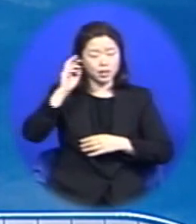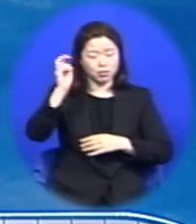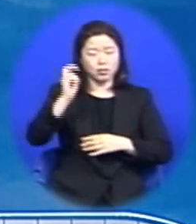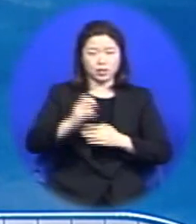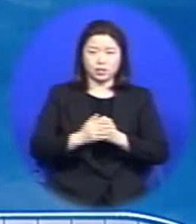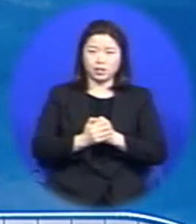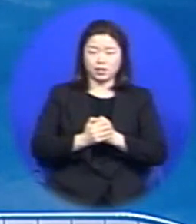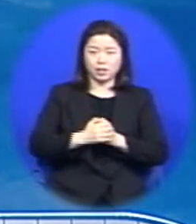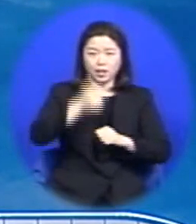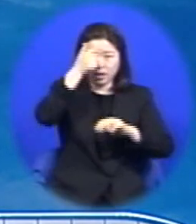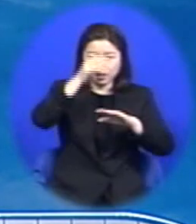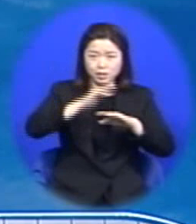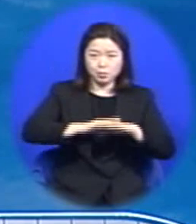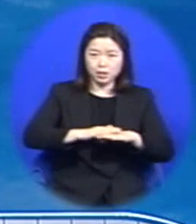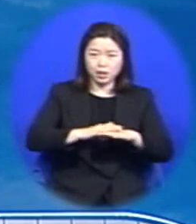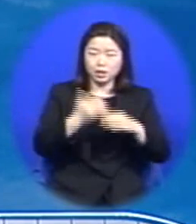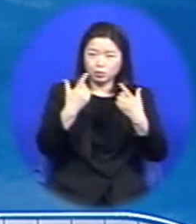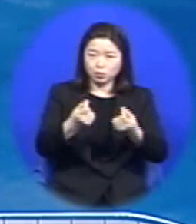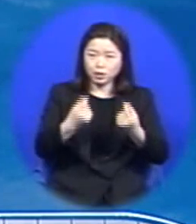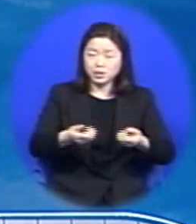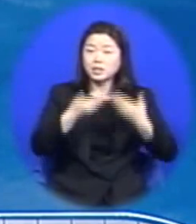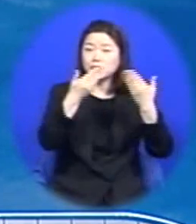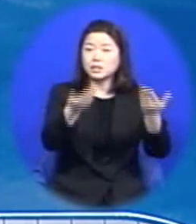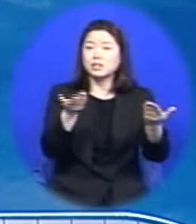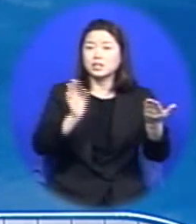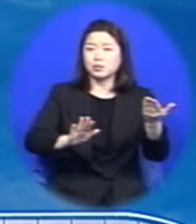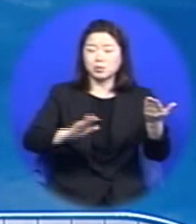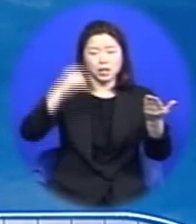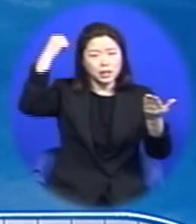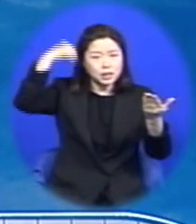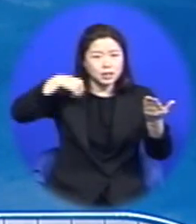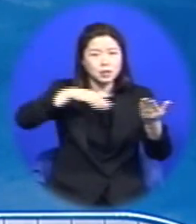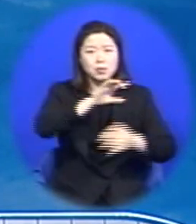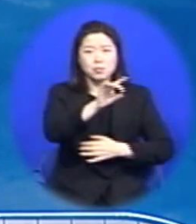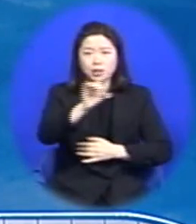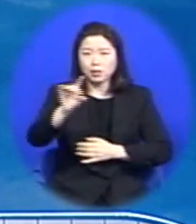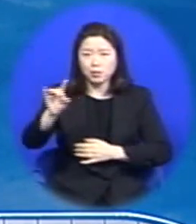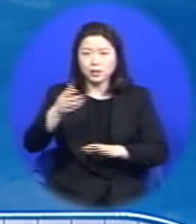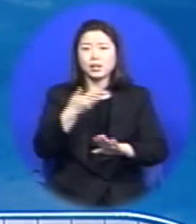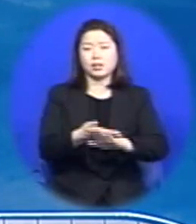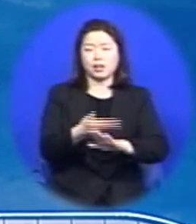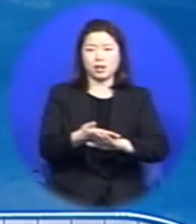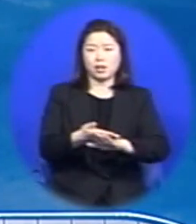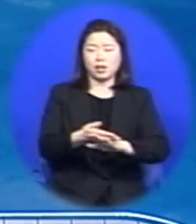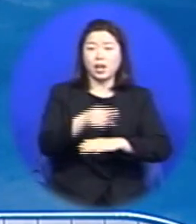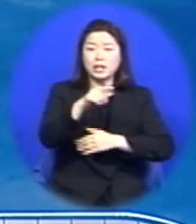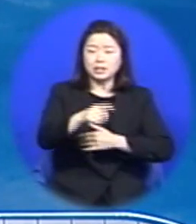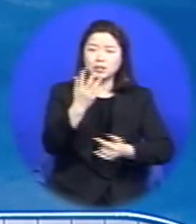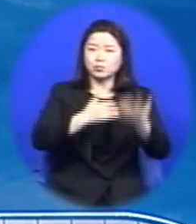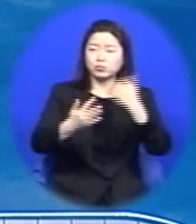예배가 다 같은 예배를 드리는데도 예배가 느낌이 다르다는 거예요. 그건 불이 임하는 것이 다르기 때문에